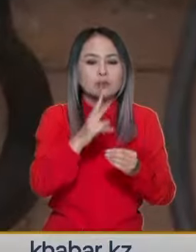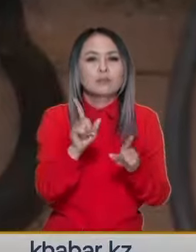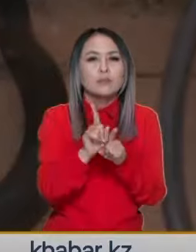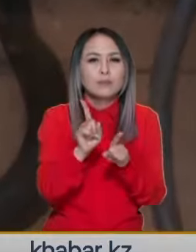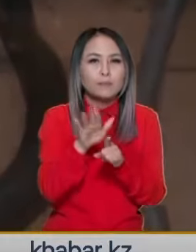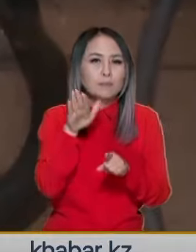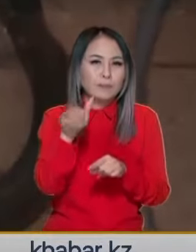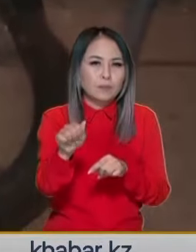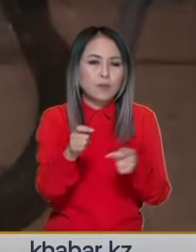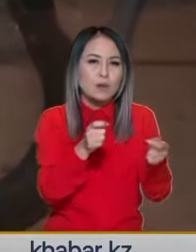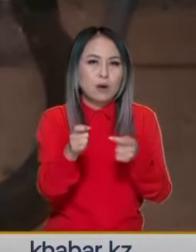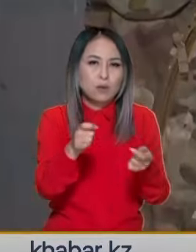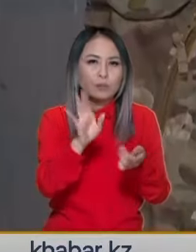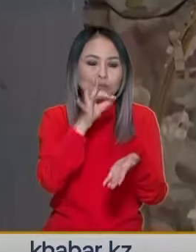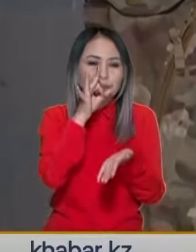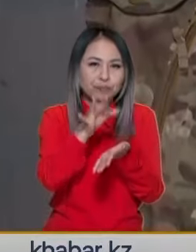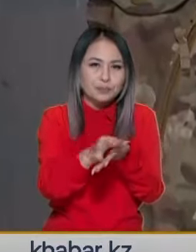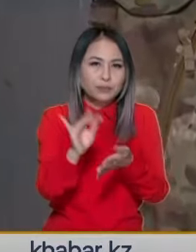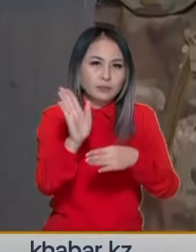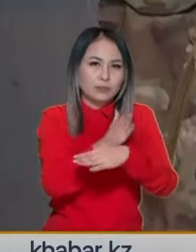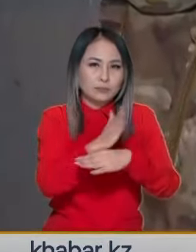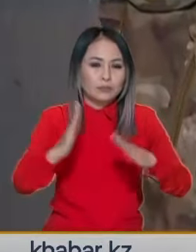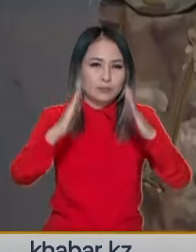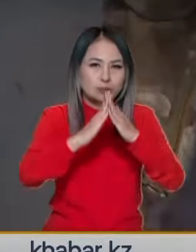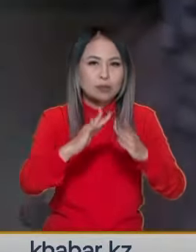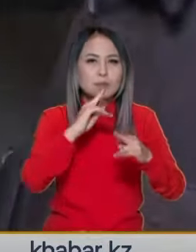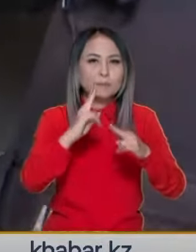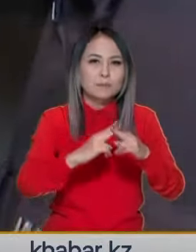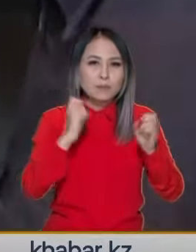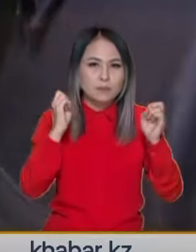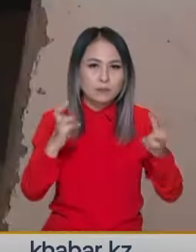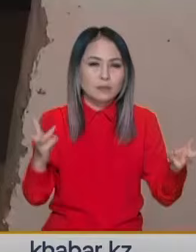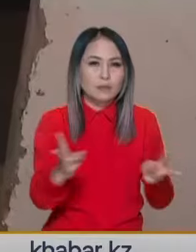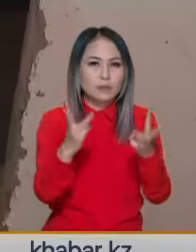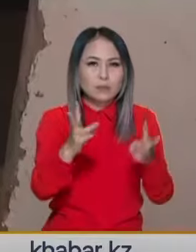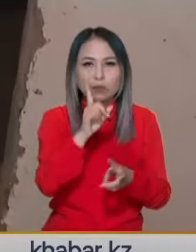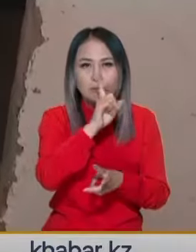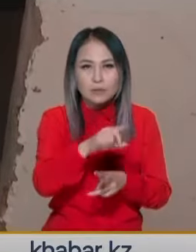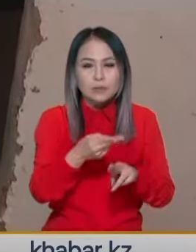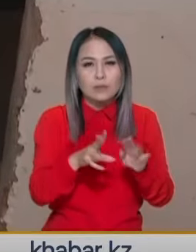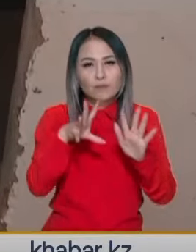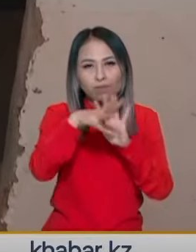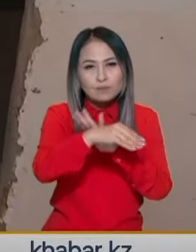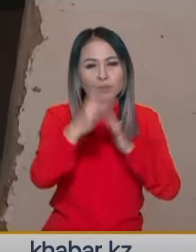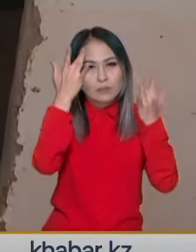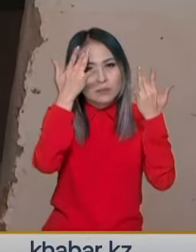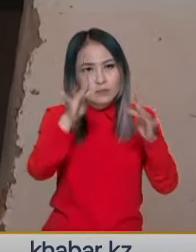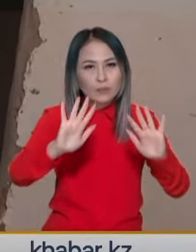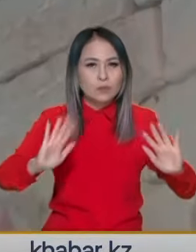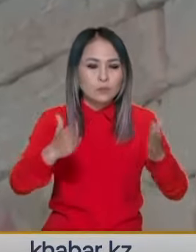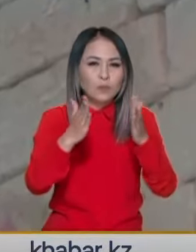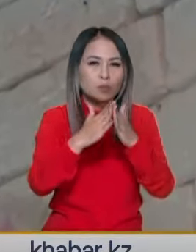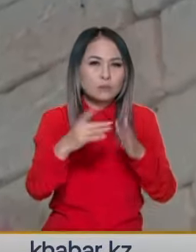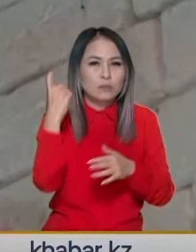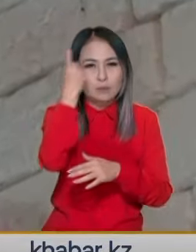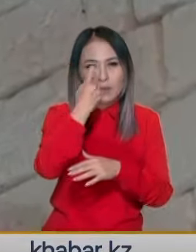қарағандарға әкімшілік жауапкершілікке тарту құзыреті берілгенімен, жеке үйлердегі өрт қауіпсіздігі олардың жұмысына кірмейді екен. Ал баспаналардағы қайғылы оқиғалардың біразы үй иелерінің